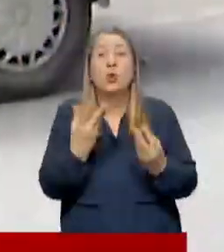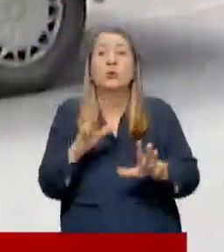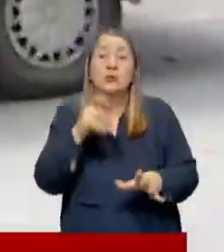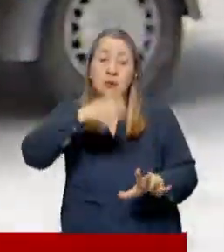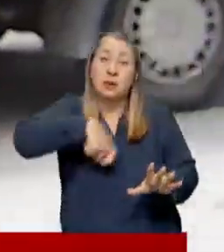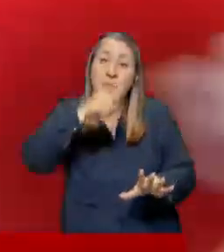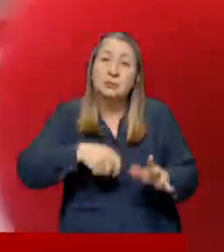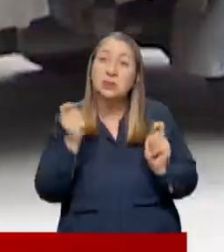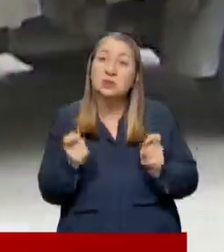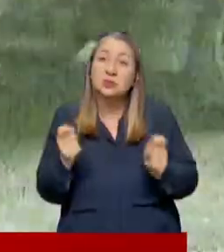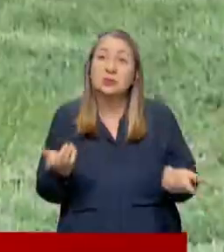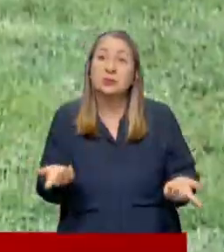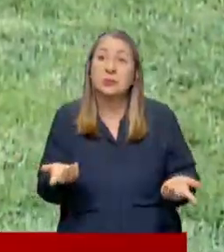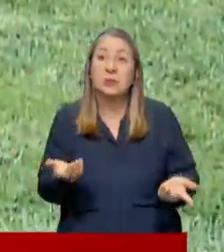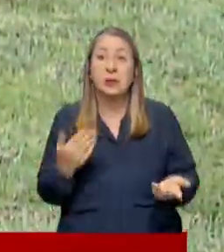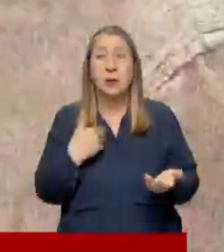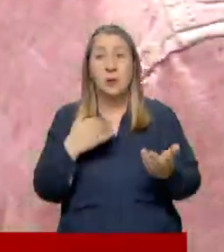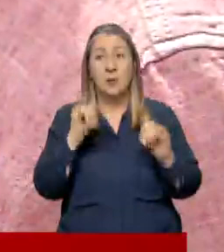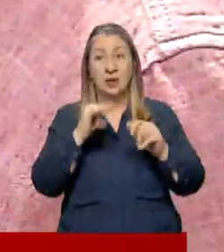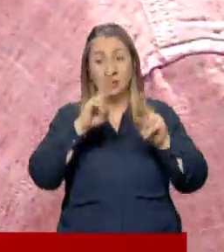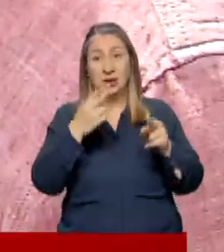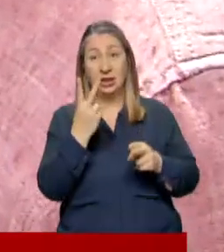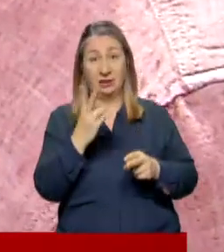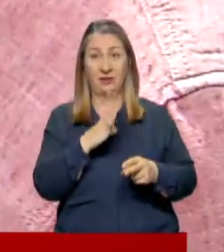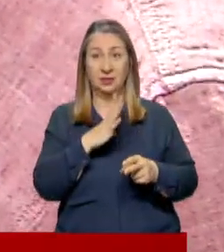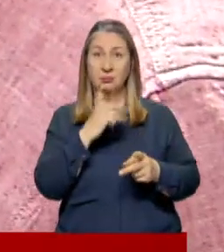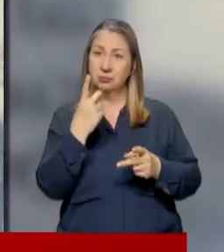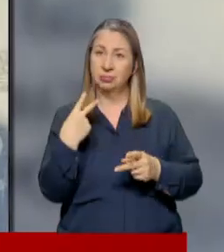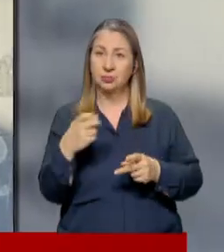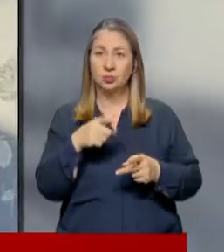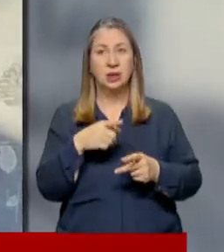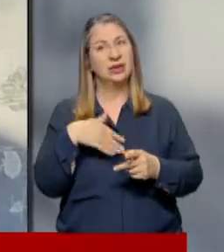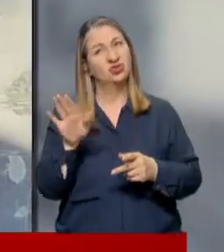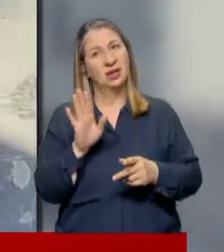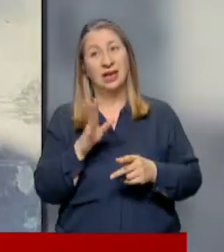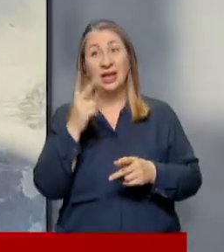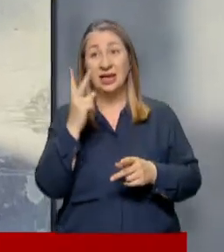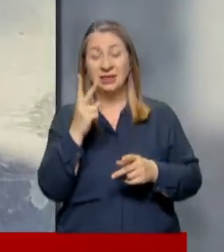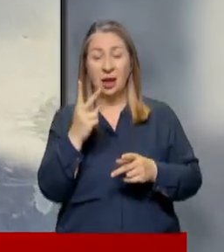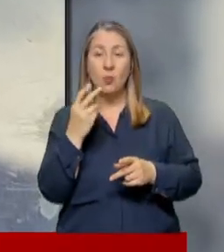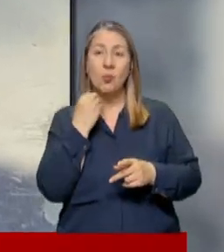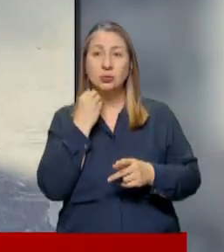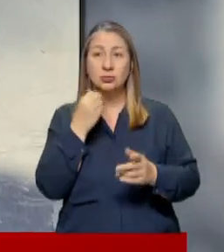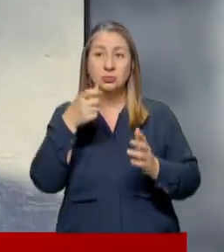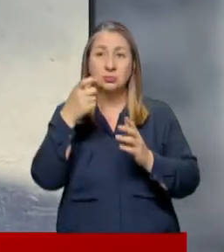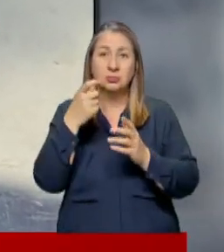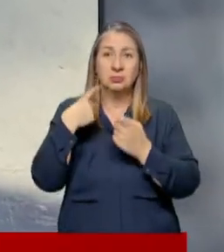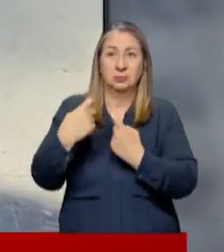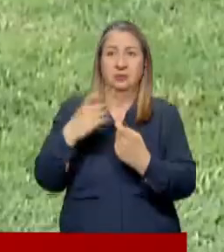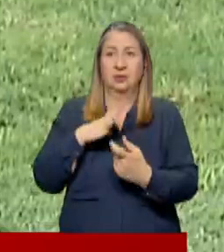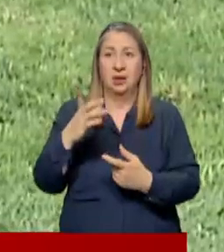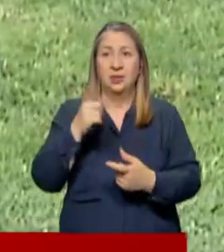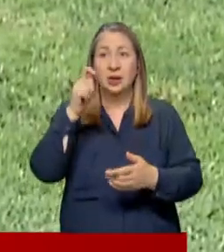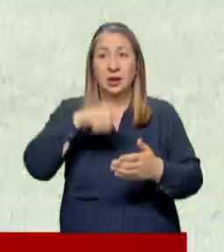için kullanıyoruz mecburiyette. Ben bakkal işletiyorum. İki tane vardı. Birisi gitti. Bu da herhalde gidecek. İki tane bankada şu anda borç şeylerimiz var. Borcumuz var. Hepsi